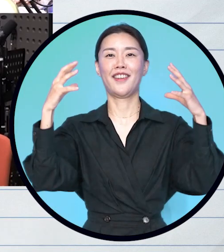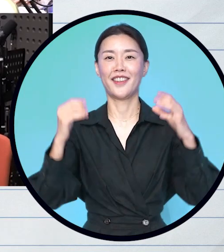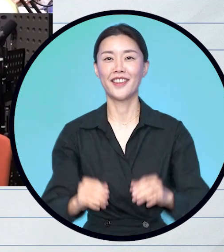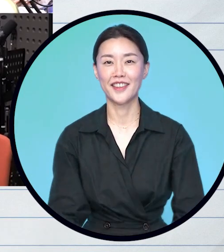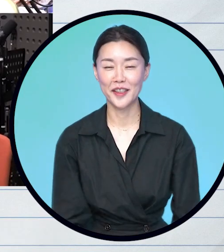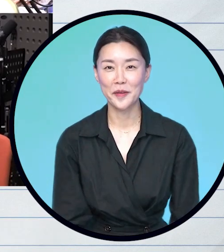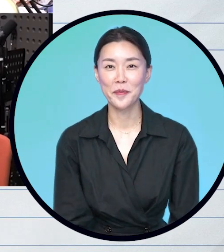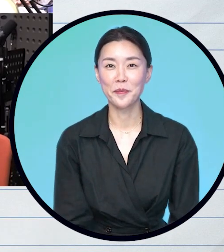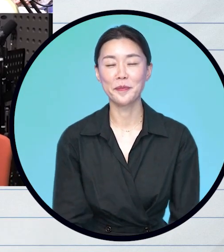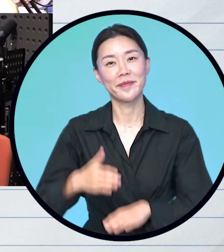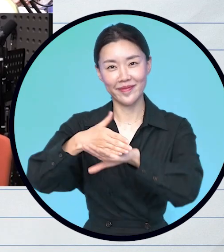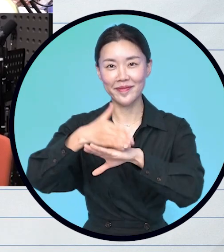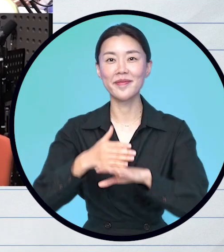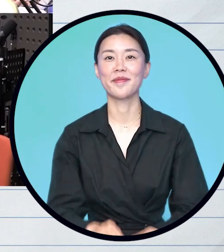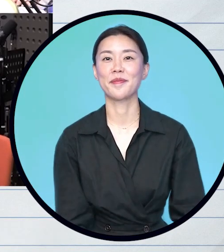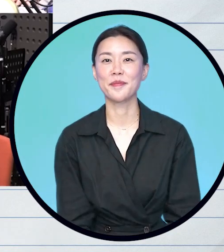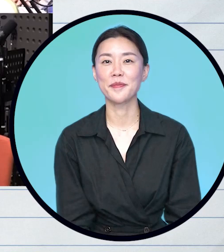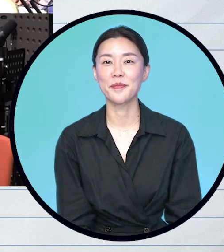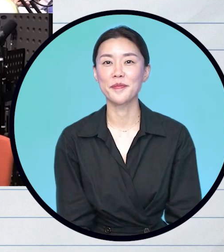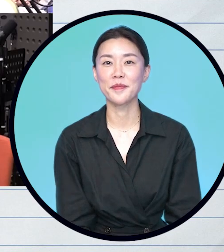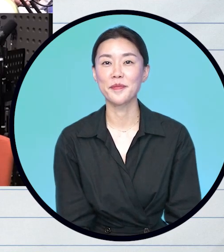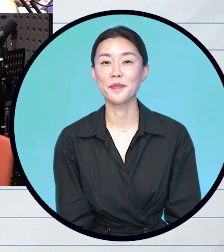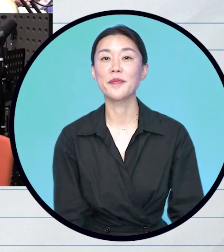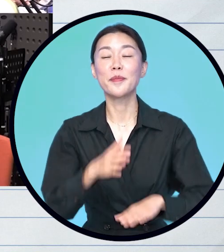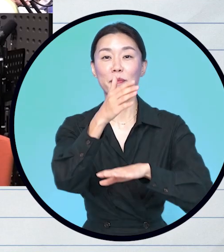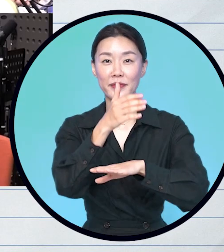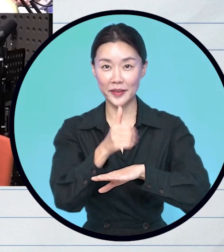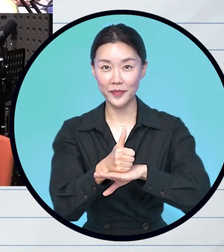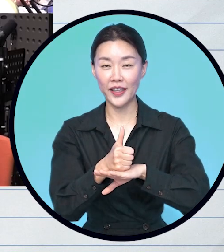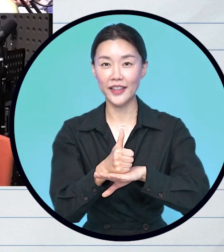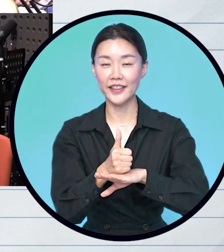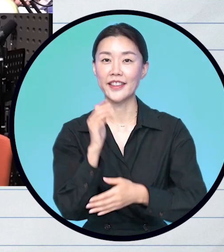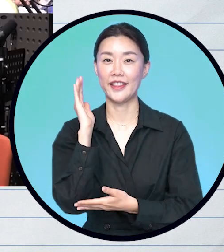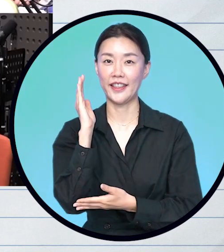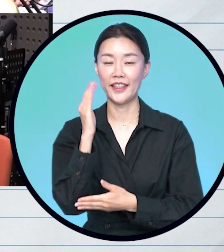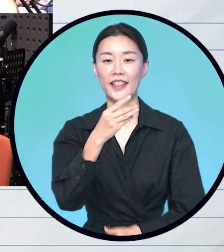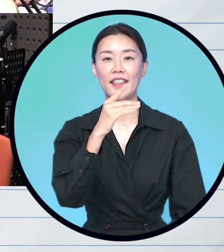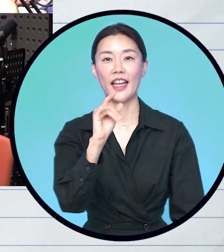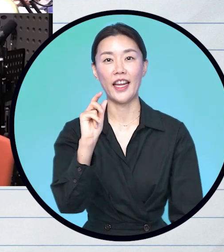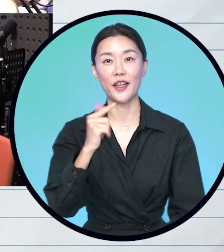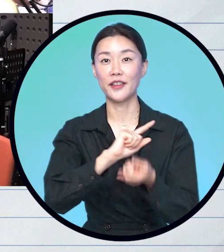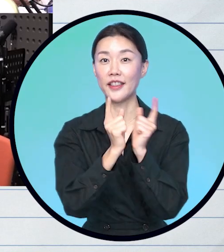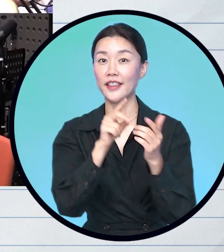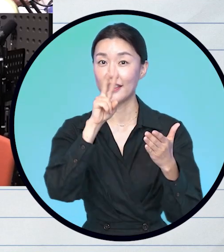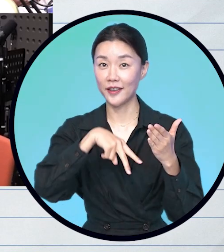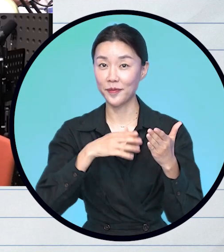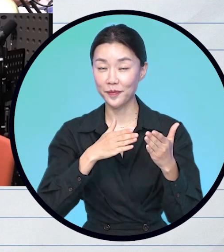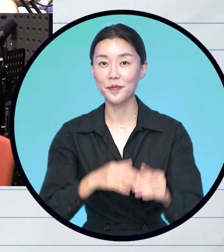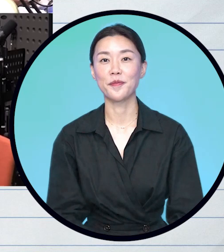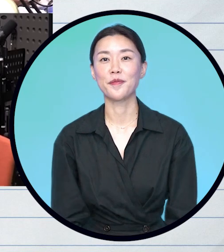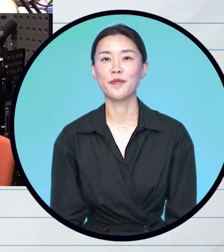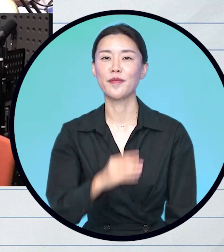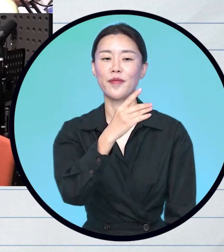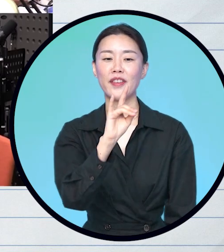터졌나봐요. 네. 아우, 감사합니다. 자, 이제 저희 마지막 사연 우리 태연 씨가 소개 부탁드립니다. 예, 닉네임